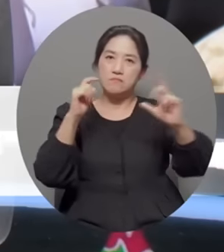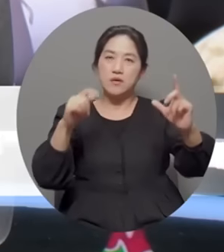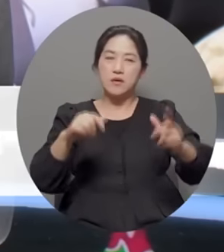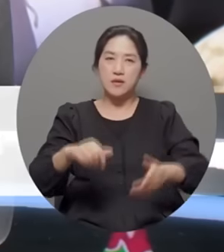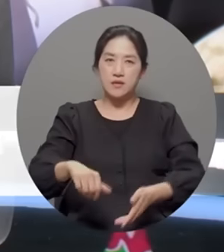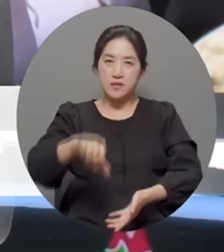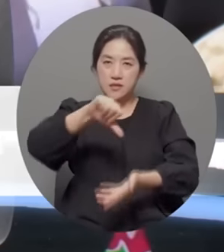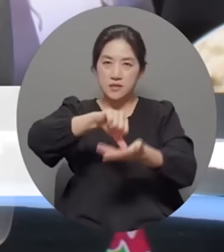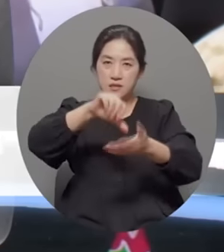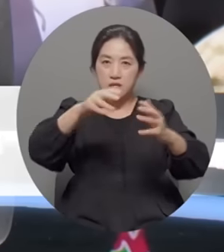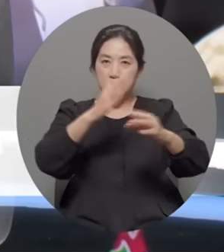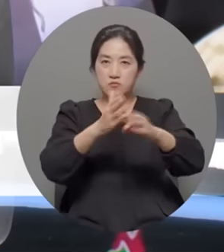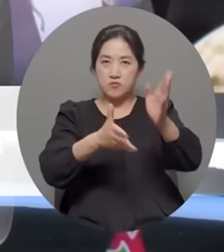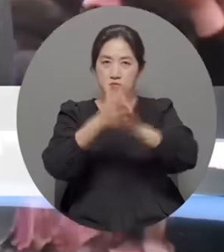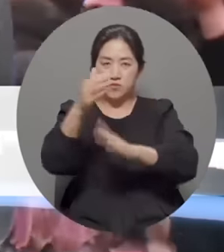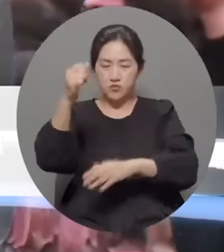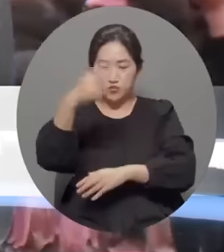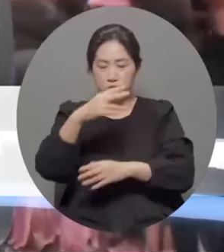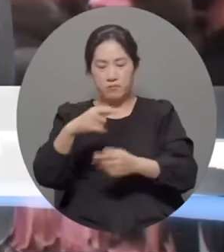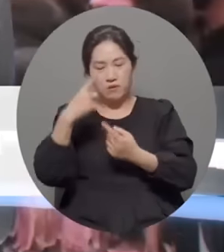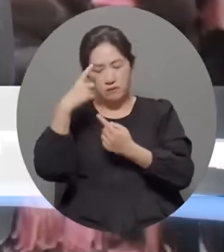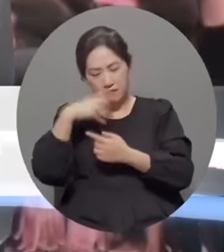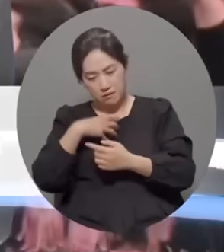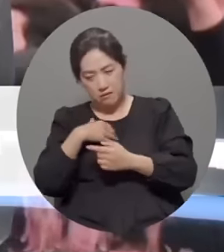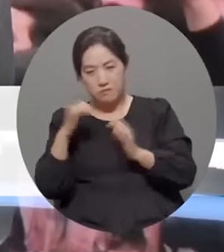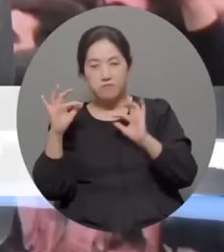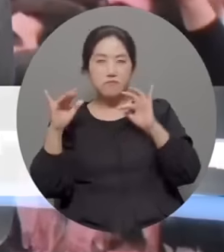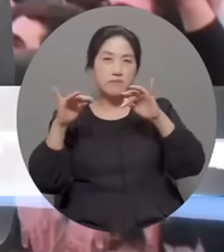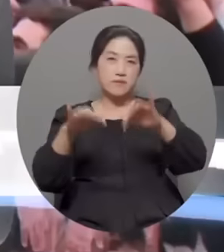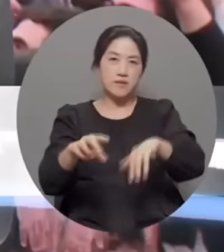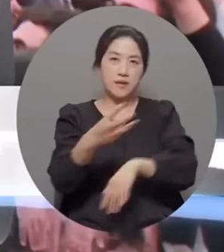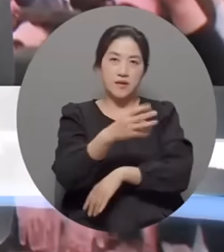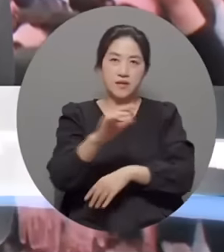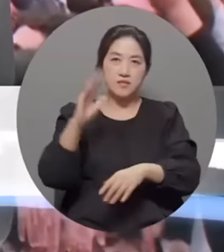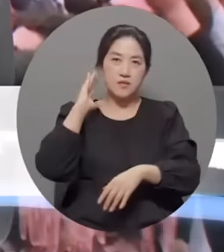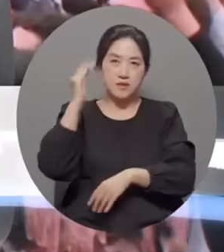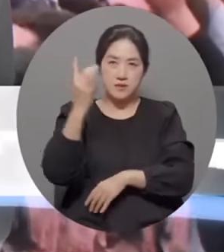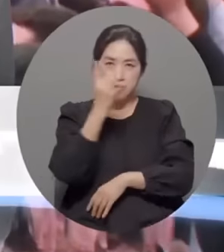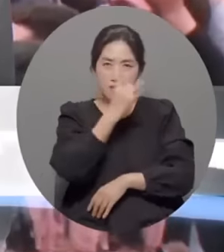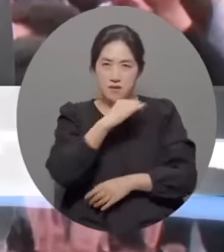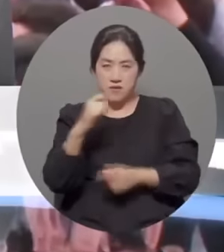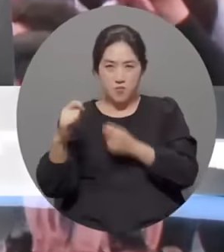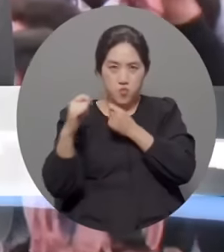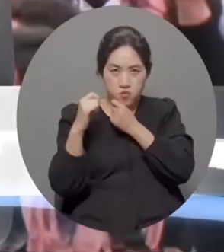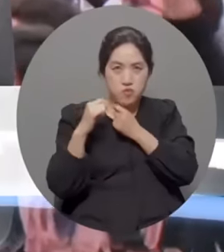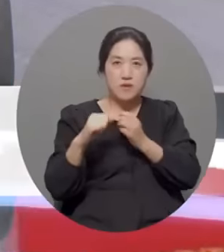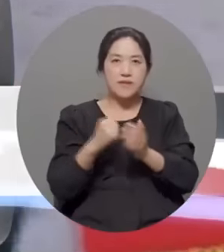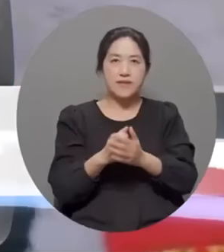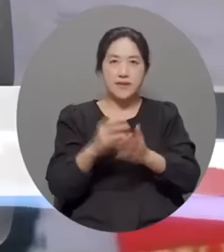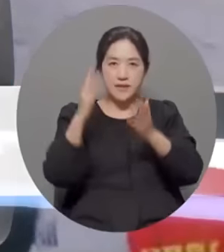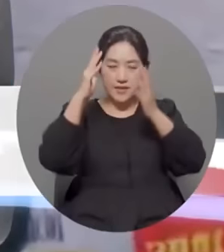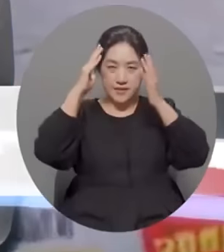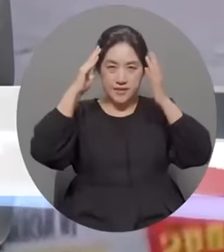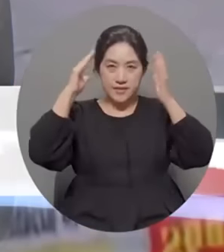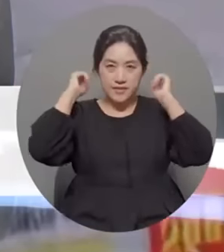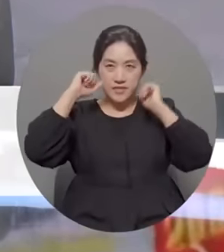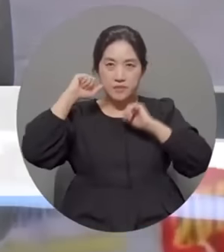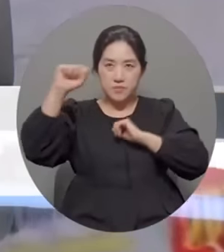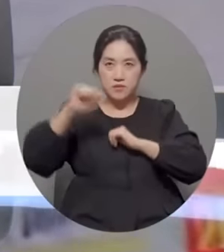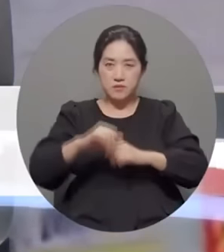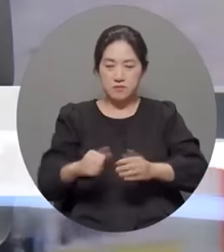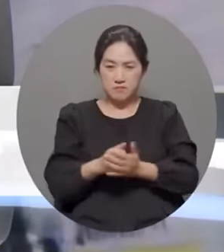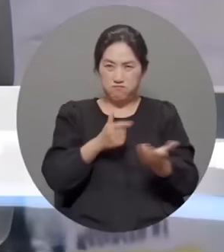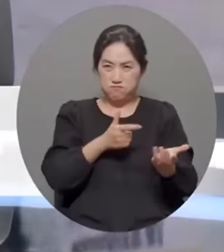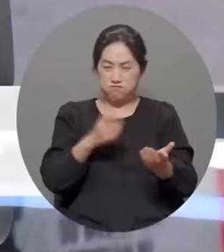명의 추모 인파가 몰렸습니다. 라이시 대통령은 강경 보수 성향으로 히잡 시위를 유혈 진압한 인물이기도 한